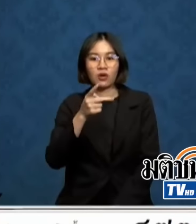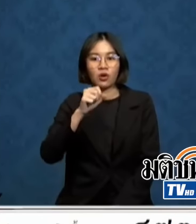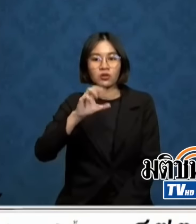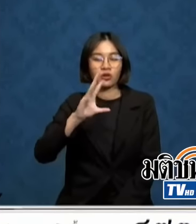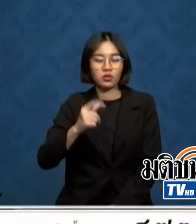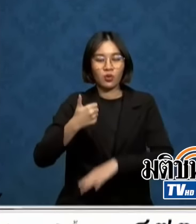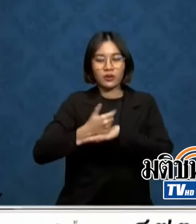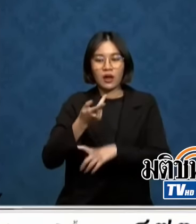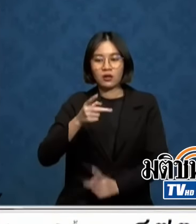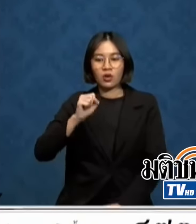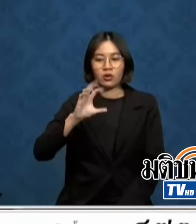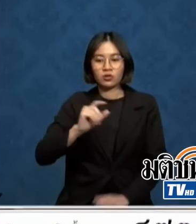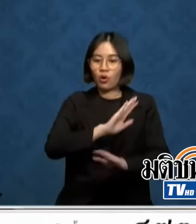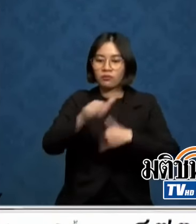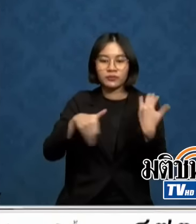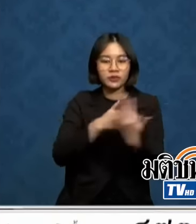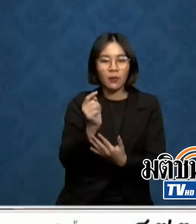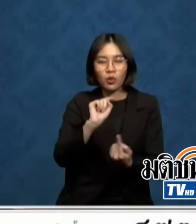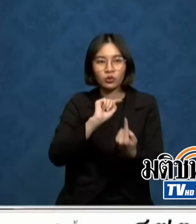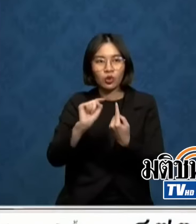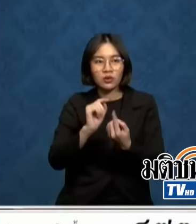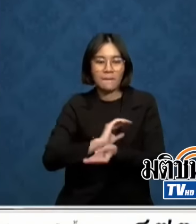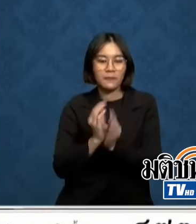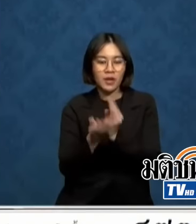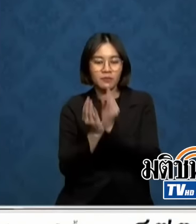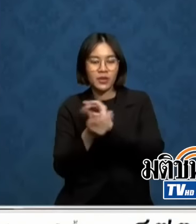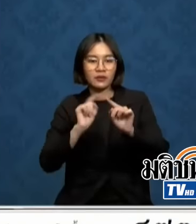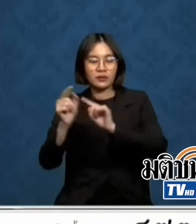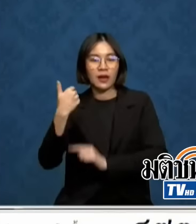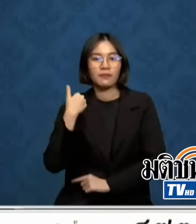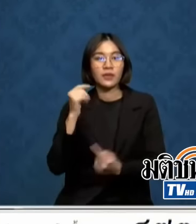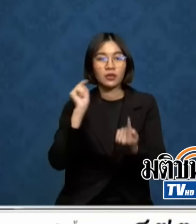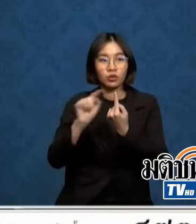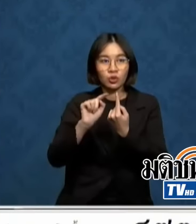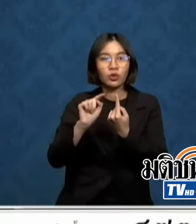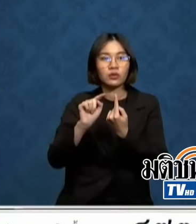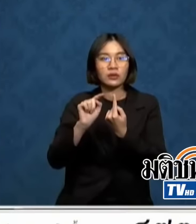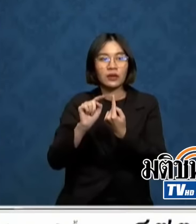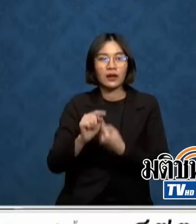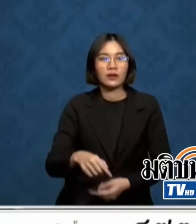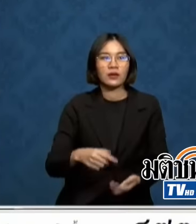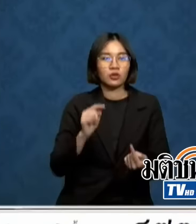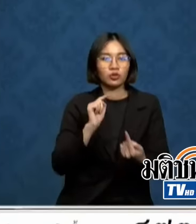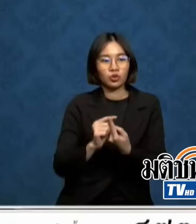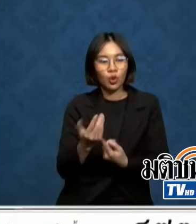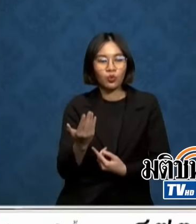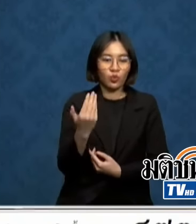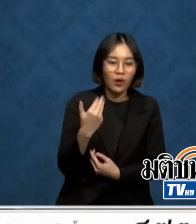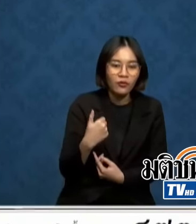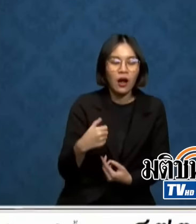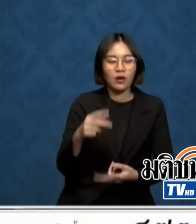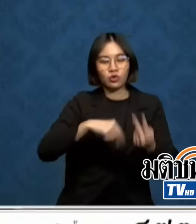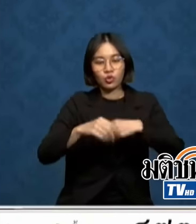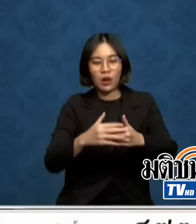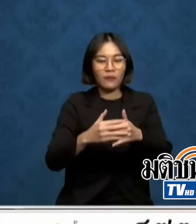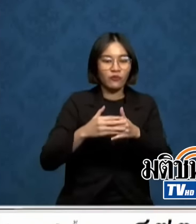หัวหน้าคสชสิ่งเหล่านี้ได้นำไปสู่ความเปลี่ยนแปลงหลายอย่างไม่ว่าจะการเป็นการเรียกรายงานหรือควบคุมตัวนัก